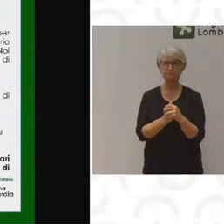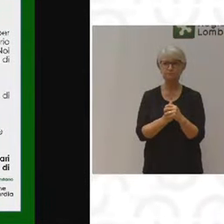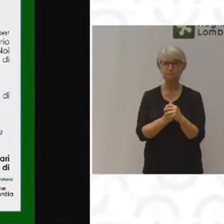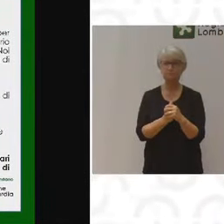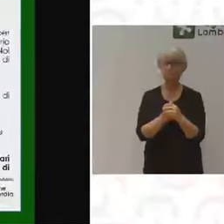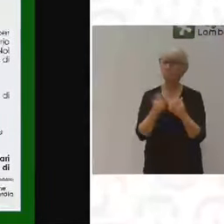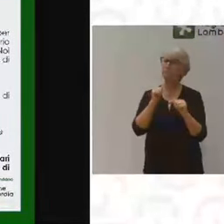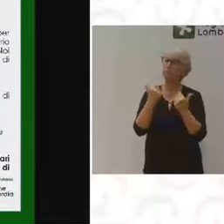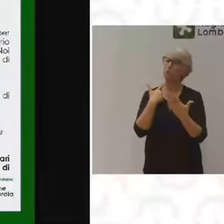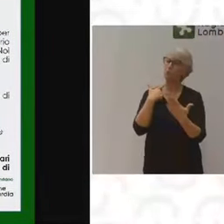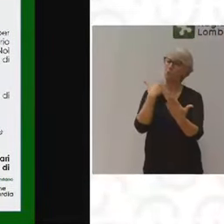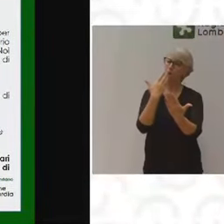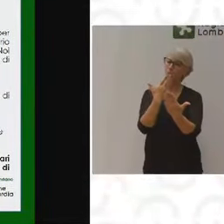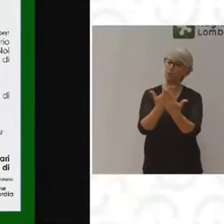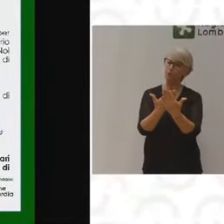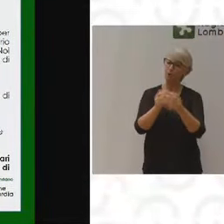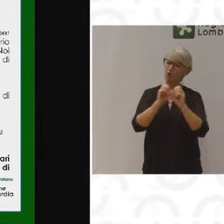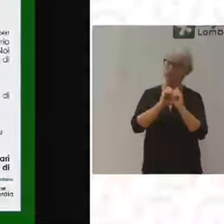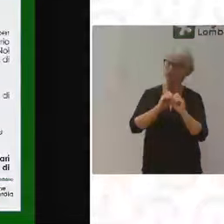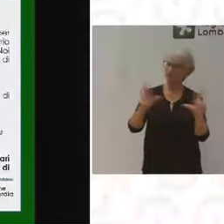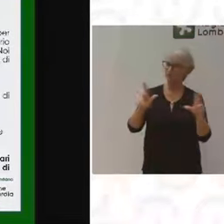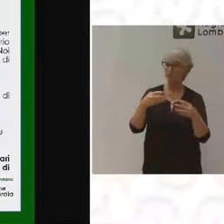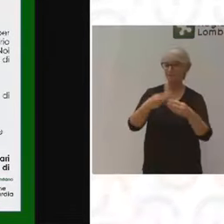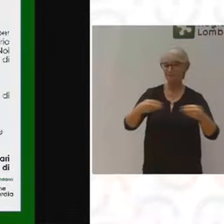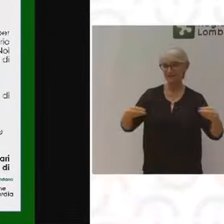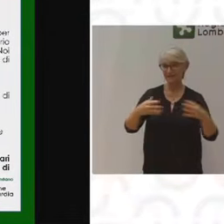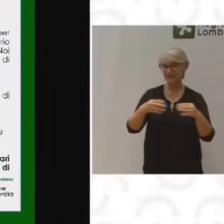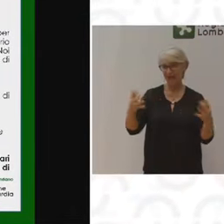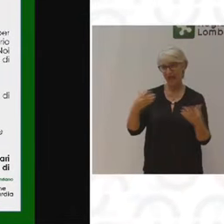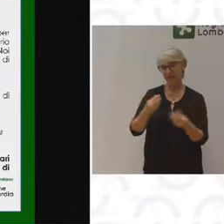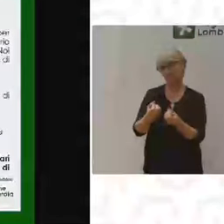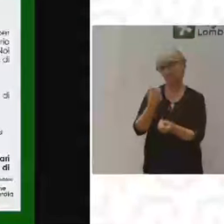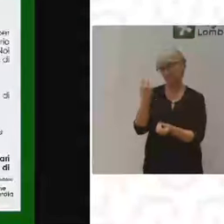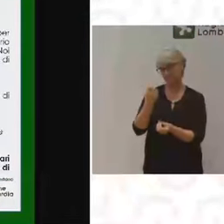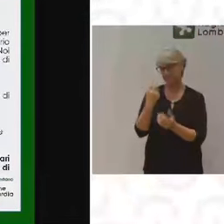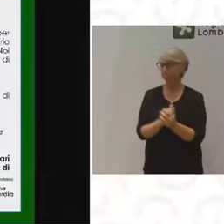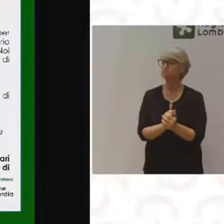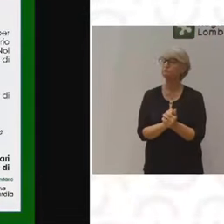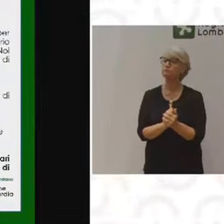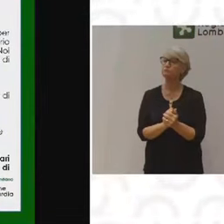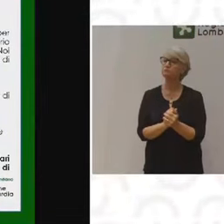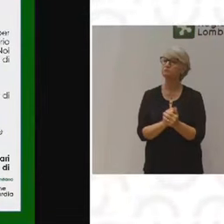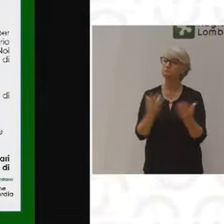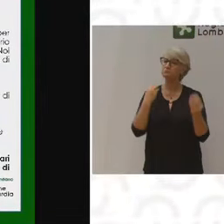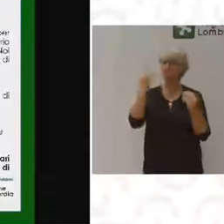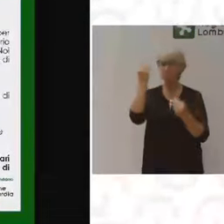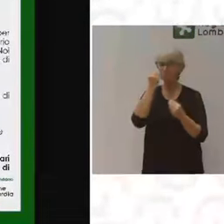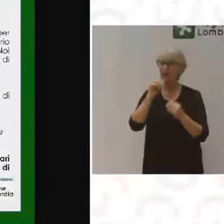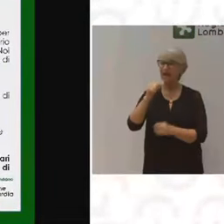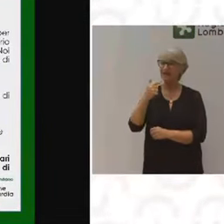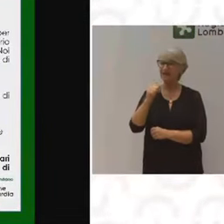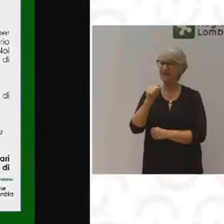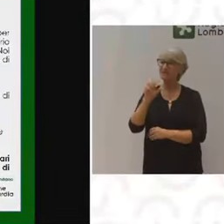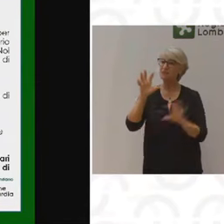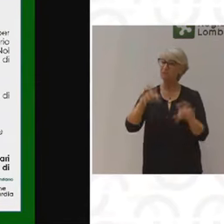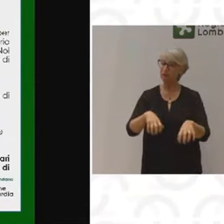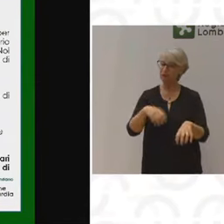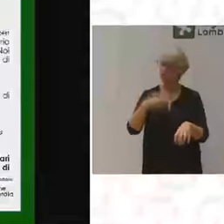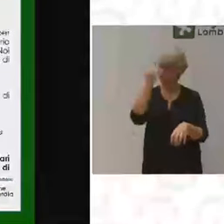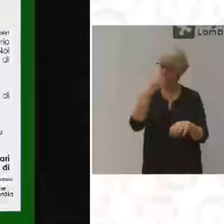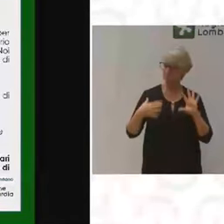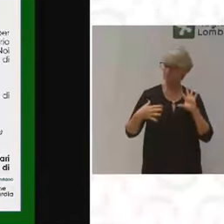una proposta di diffusione di questi materiali che poi a fine dell'intervento farò. L'impostazione è stata pensata da ATS Brescia insieme